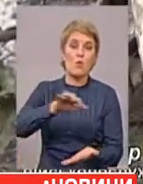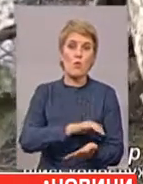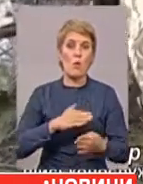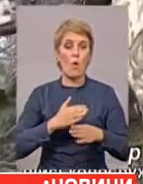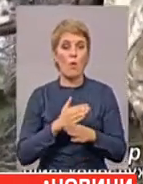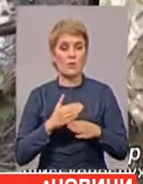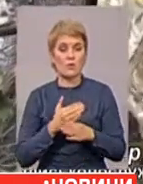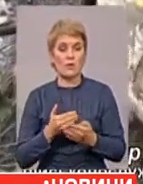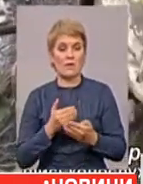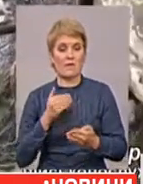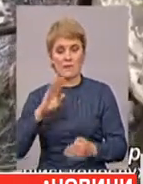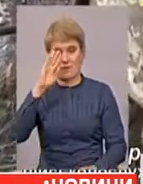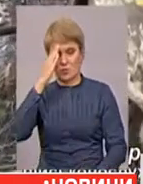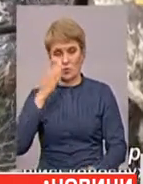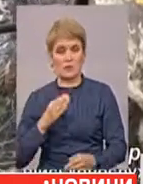Ворог